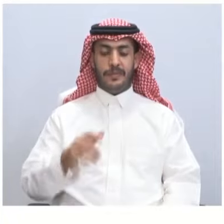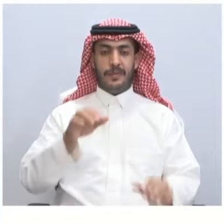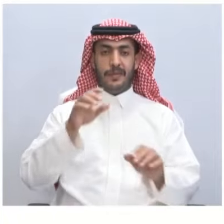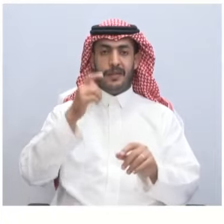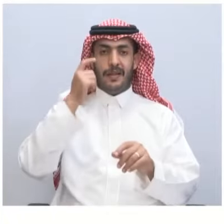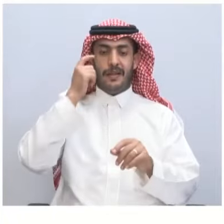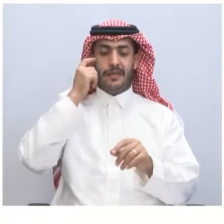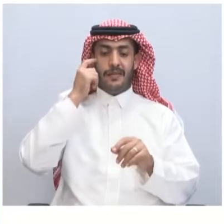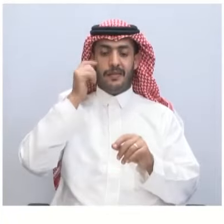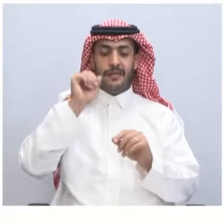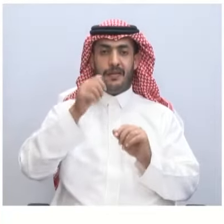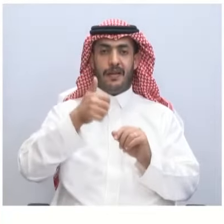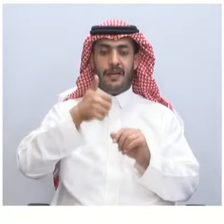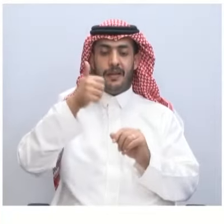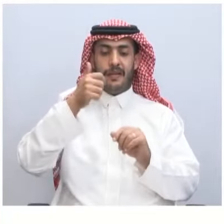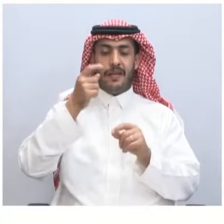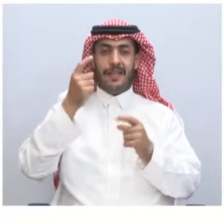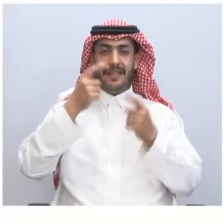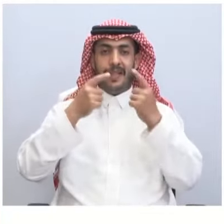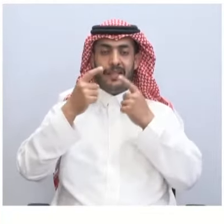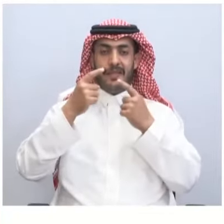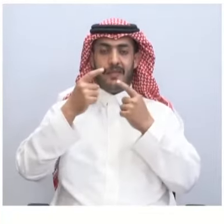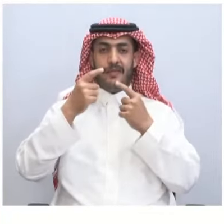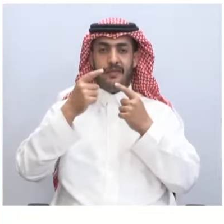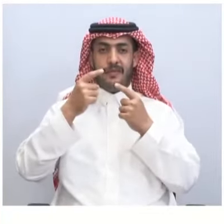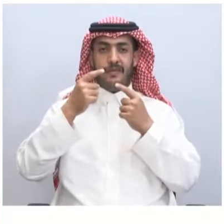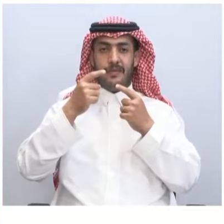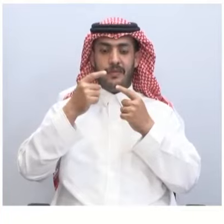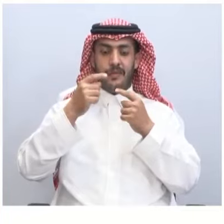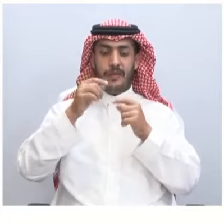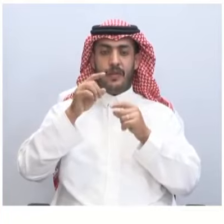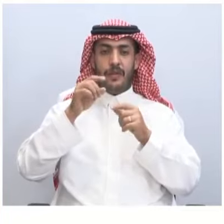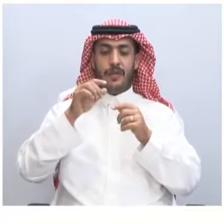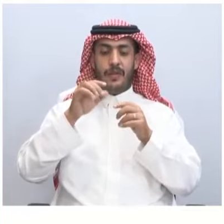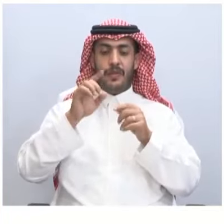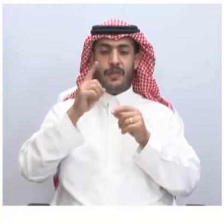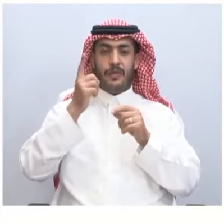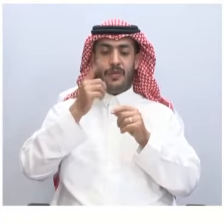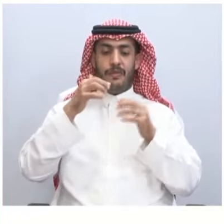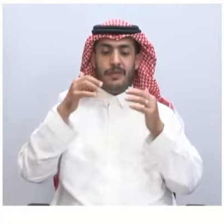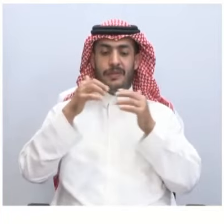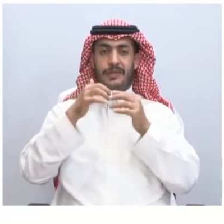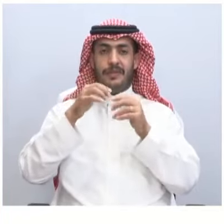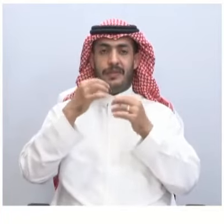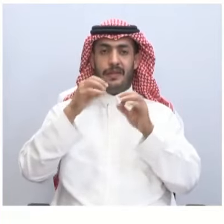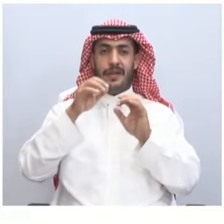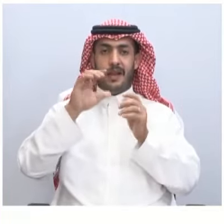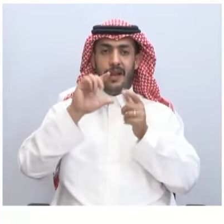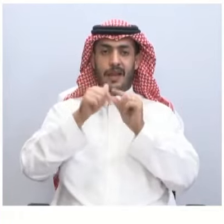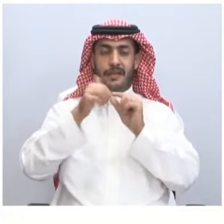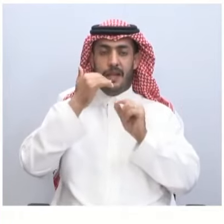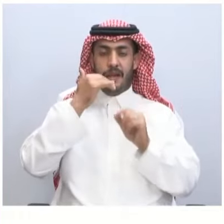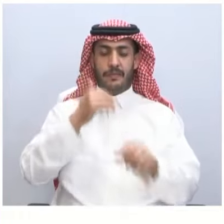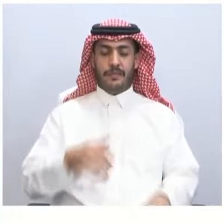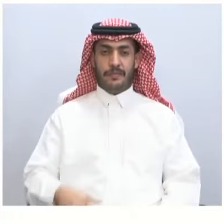التعرف على ابرز التحديات لدول مجلس التعاون لدول الخليج